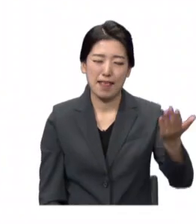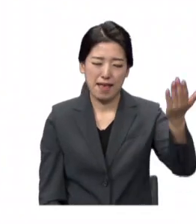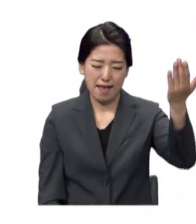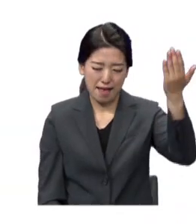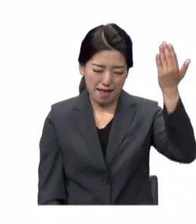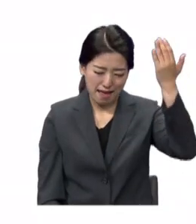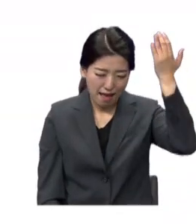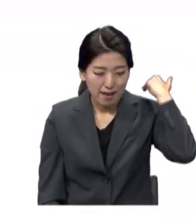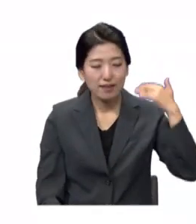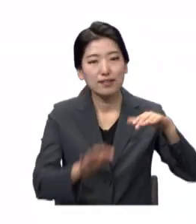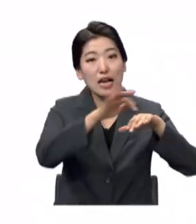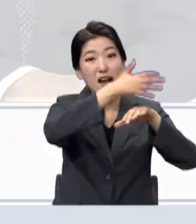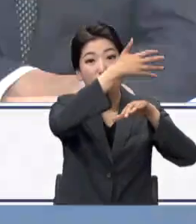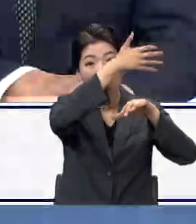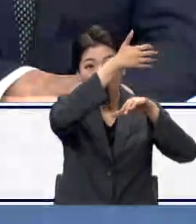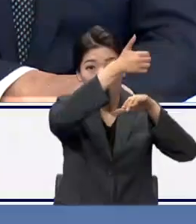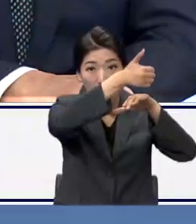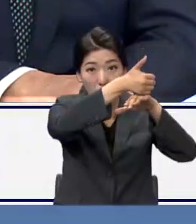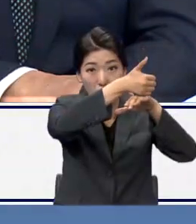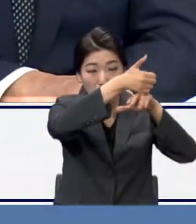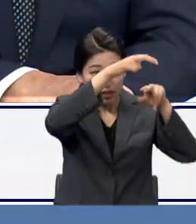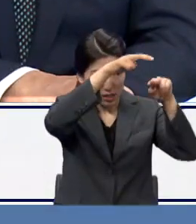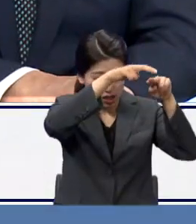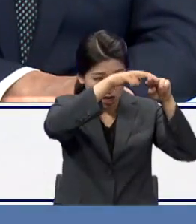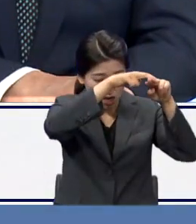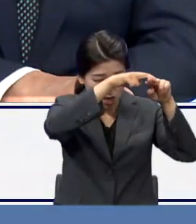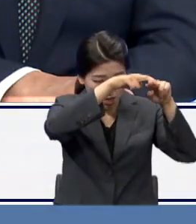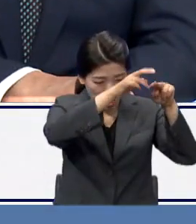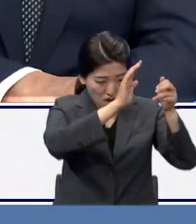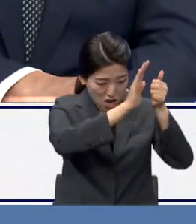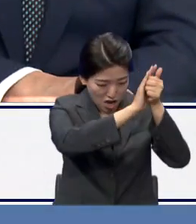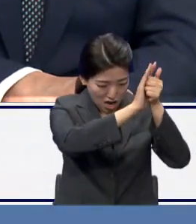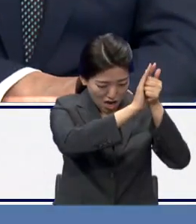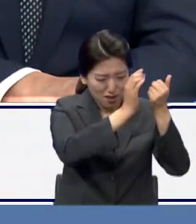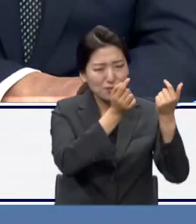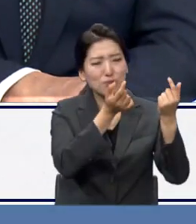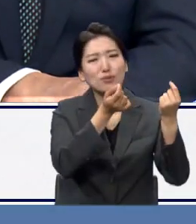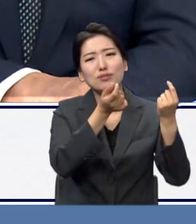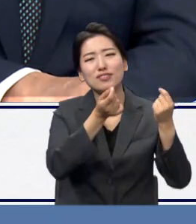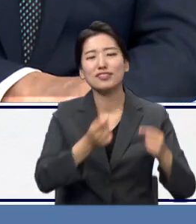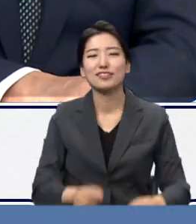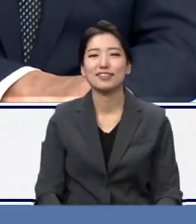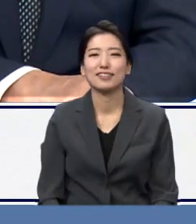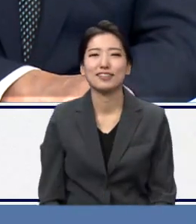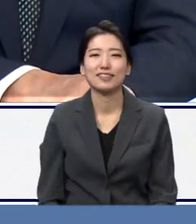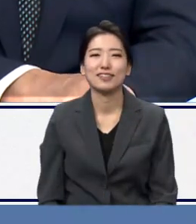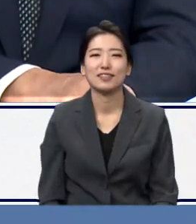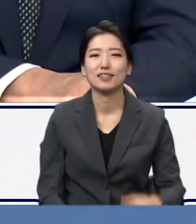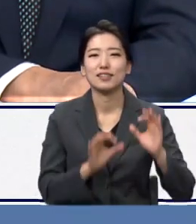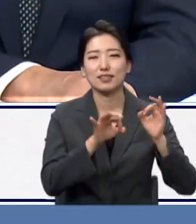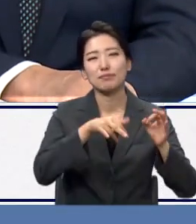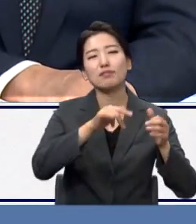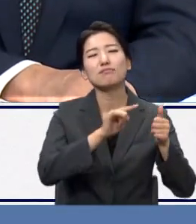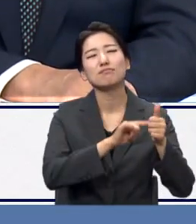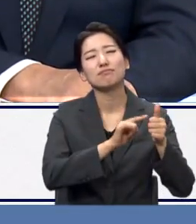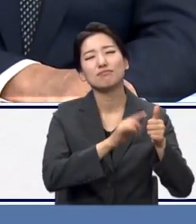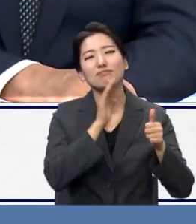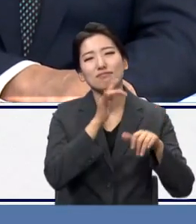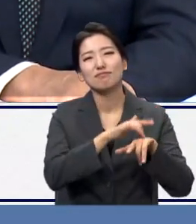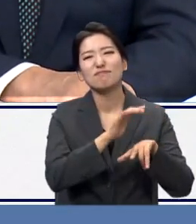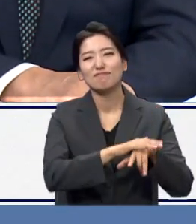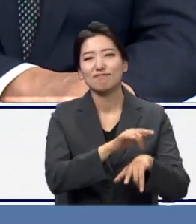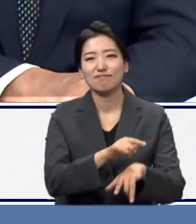마마한테 하던 그런 행위를 하고 있는 거예요 그 김정은 위원장의 그런 행위들은 우리 많이 봤잖아요 한 7